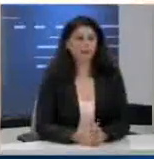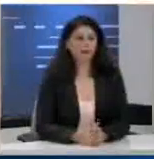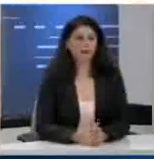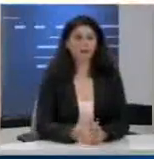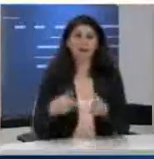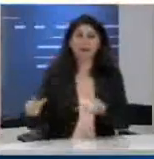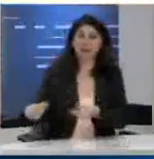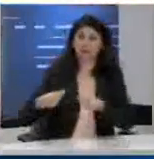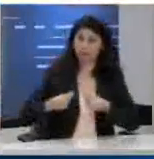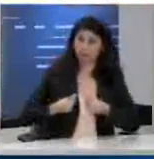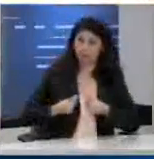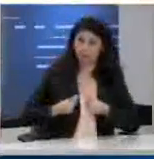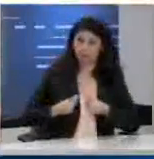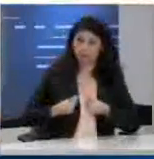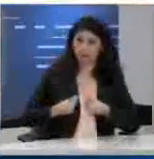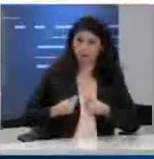παραλάβαμε